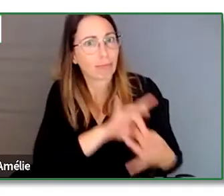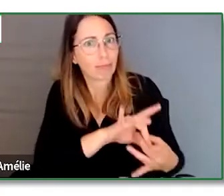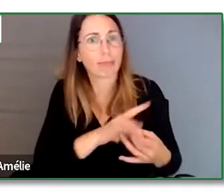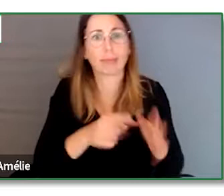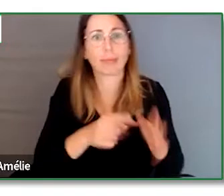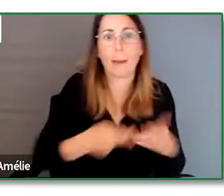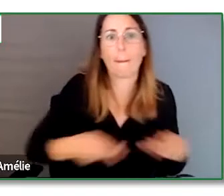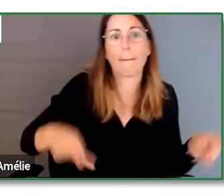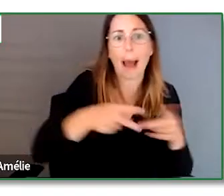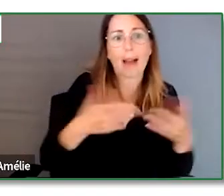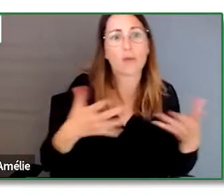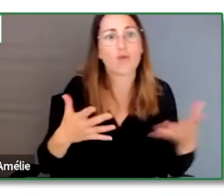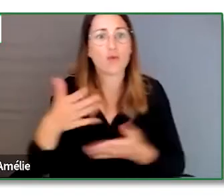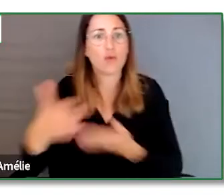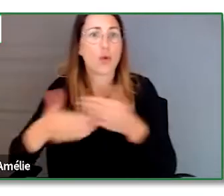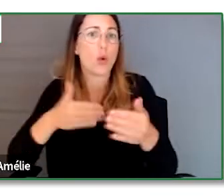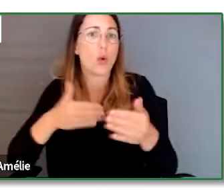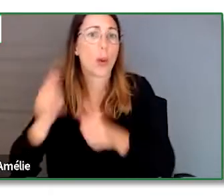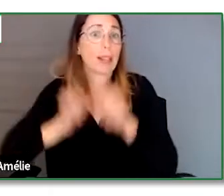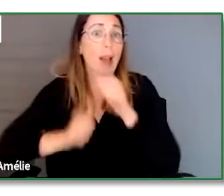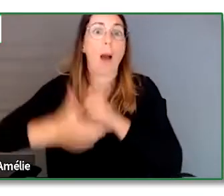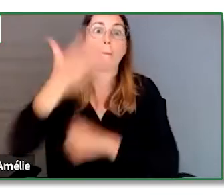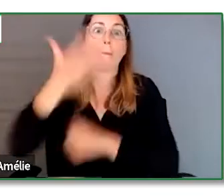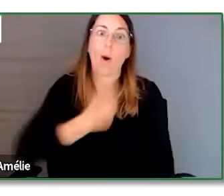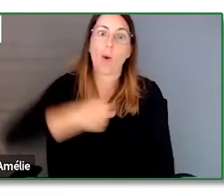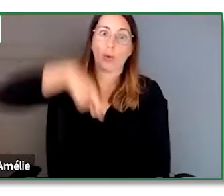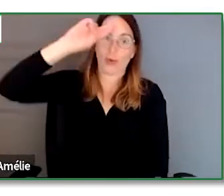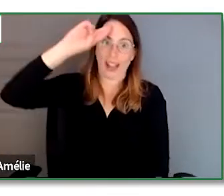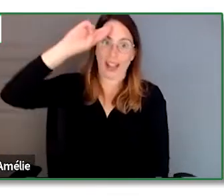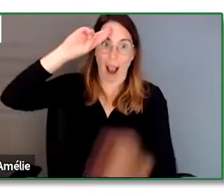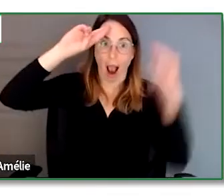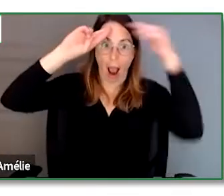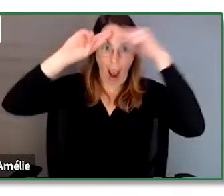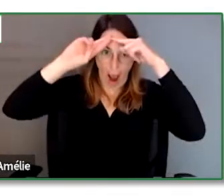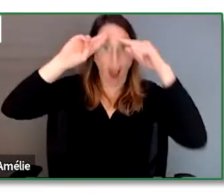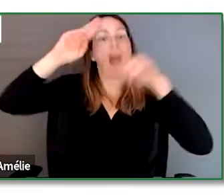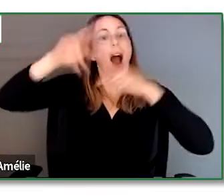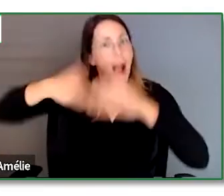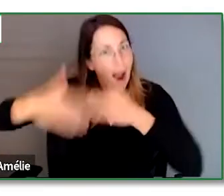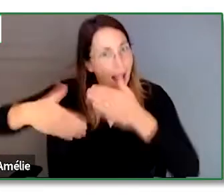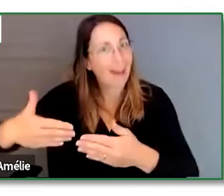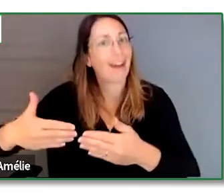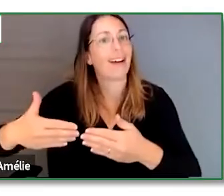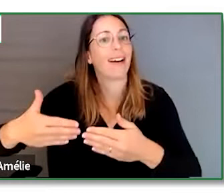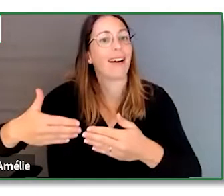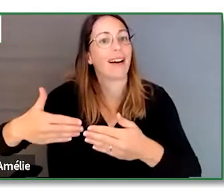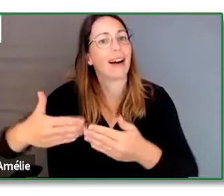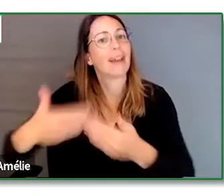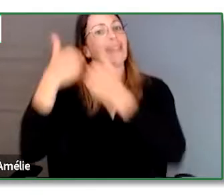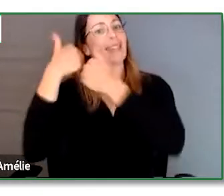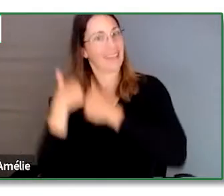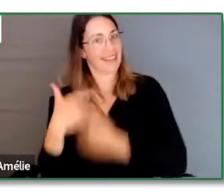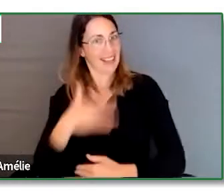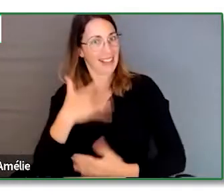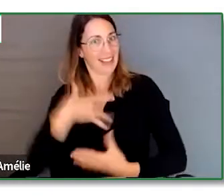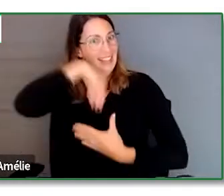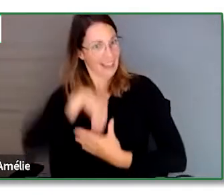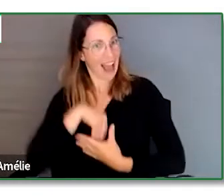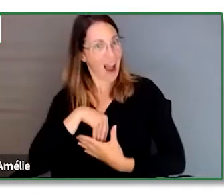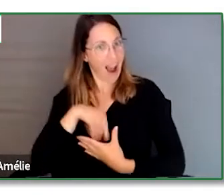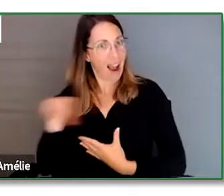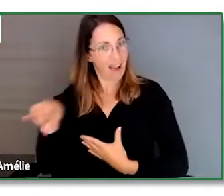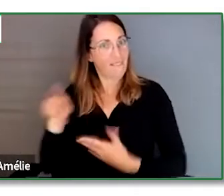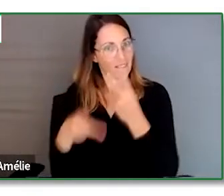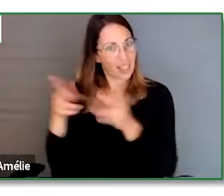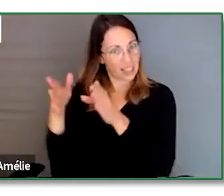beaux souvenirs. Ces souvenirs-là développent aussi un sentiment de responsabilité que le visiteur a face à ce